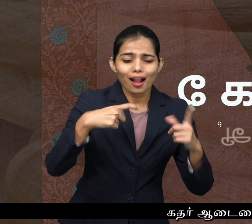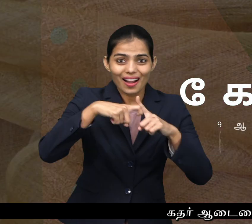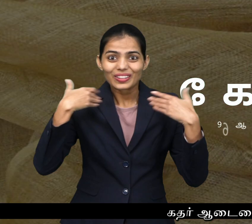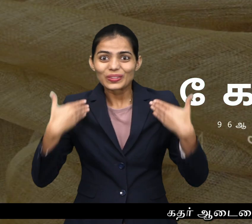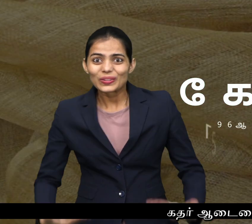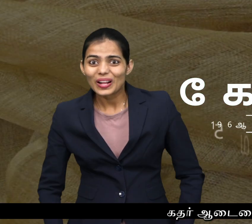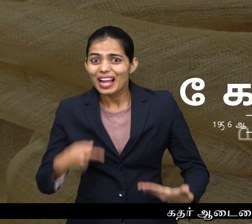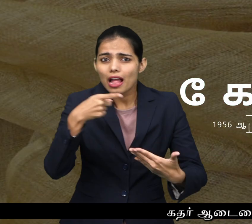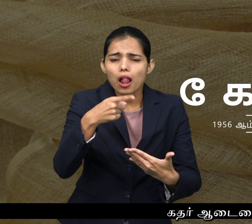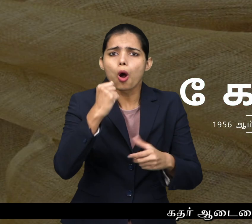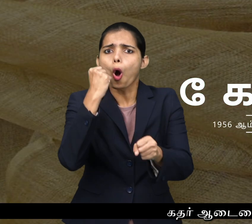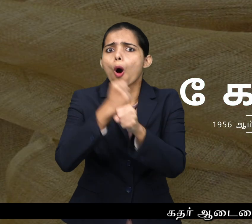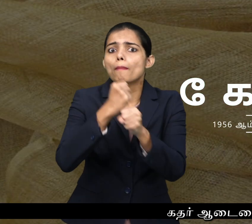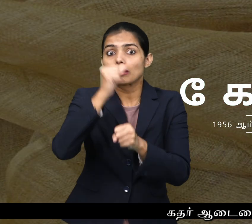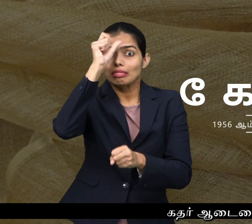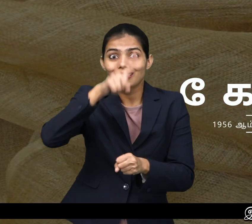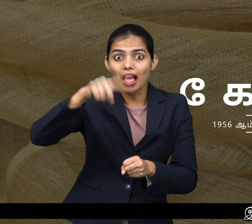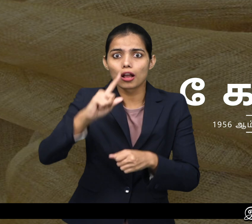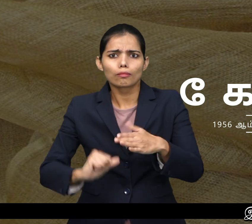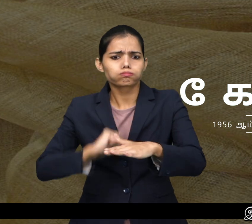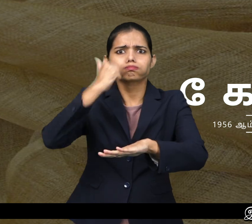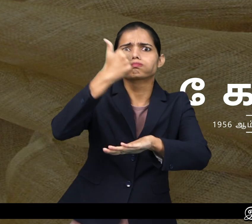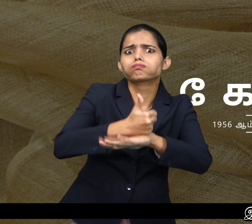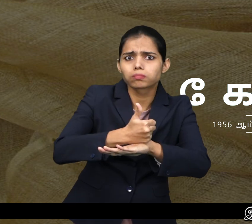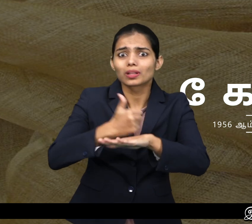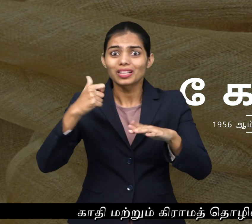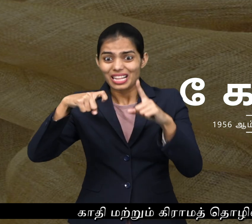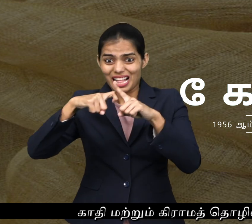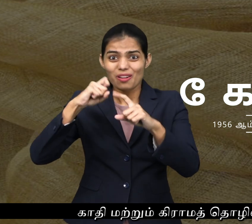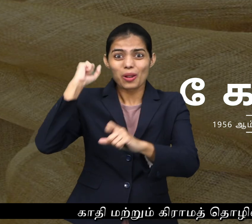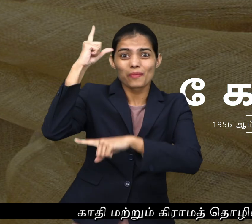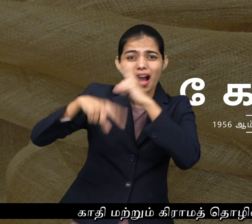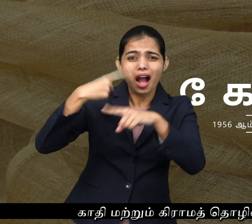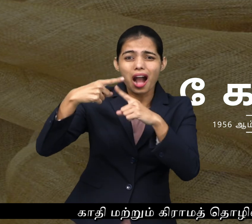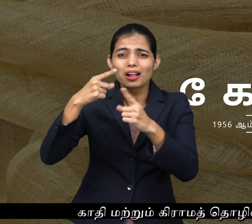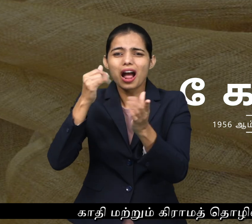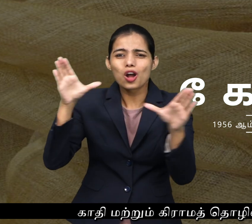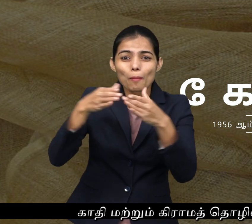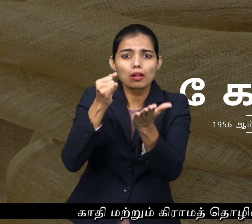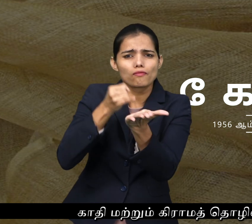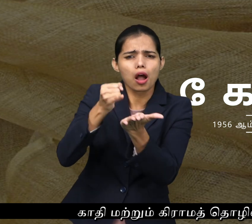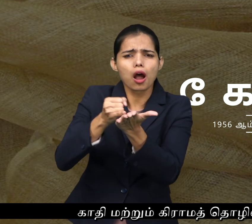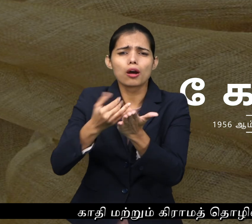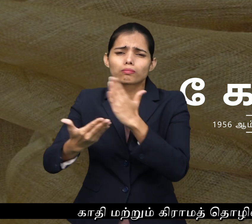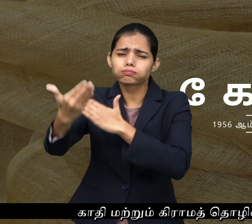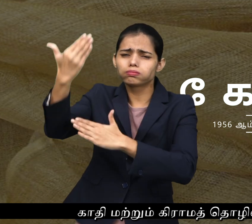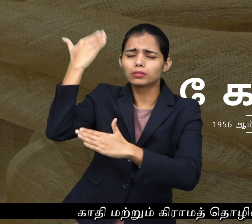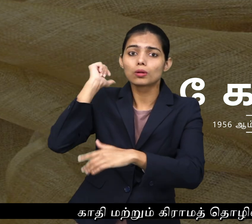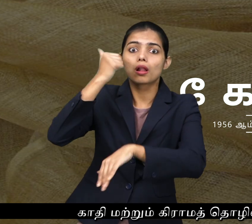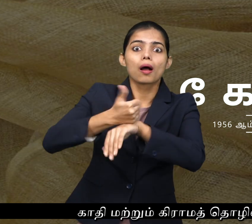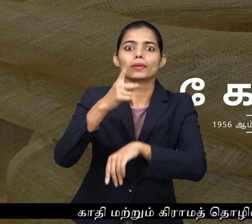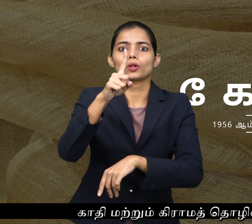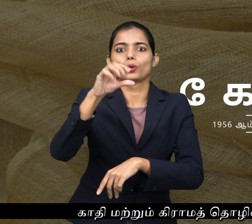கதர் ஆடையை மேம்படுத்துவதற்காக இந்திய அரசு காதி மற்றும் கிராம தொழில் ஆணையத்தை